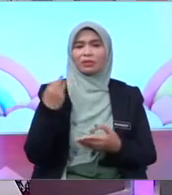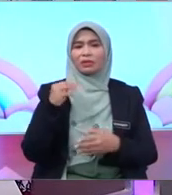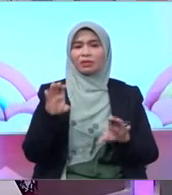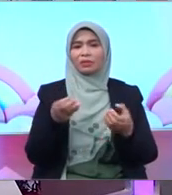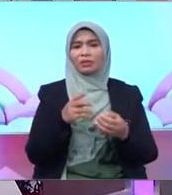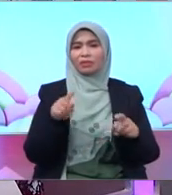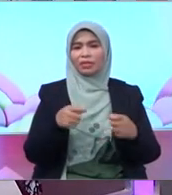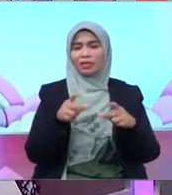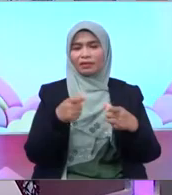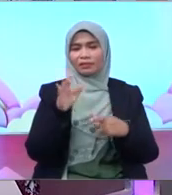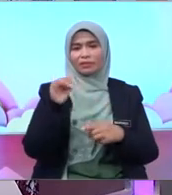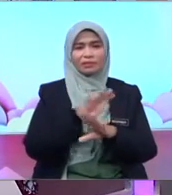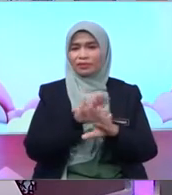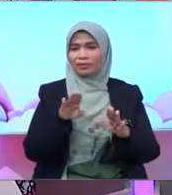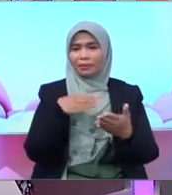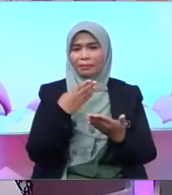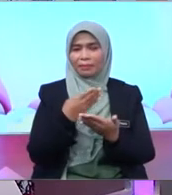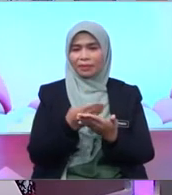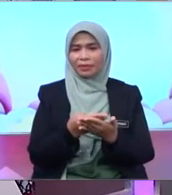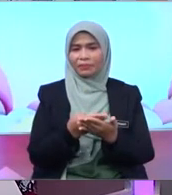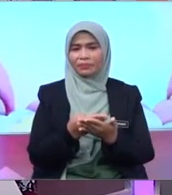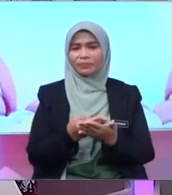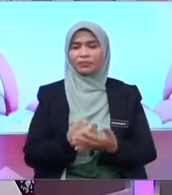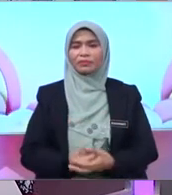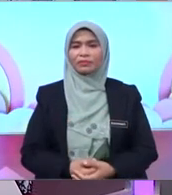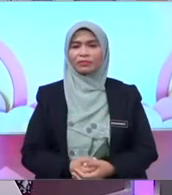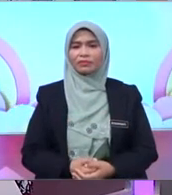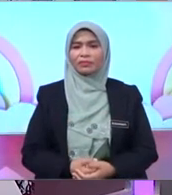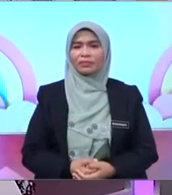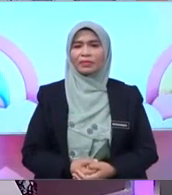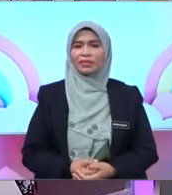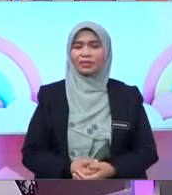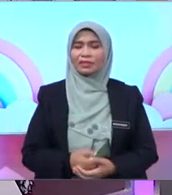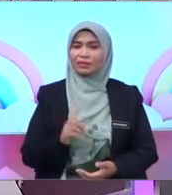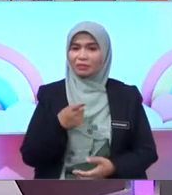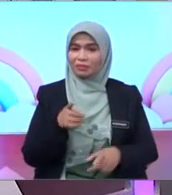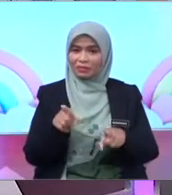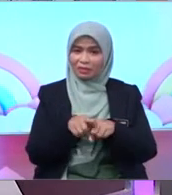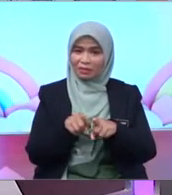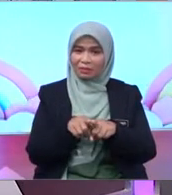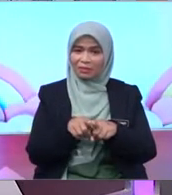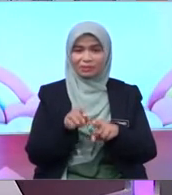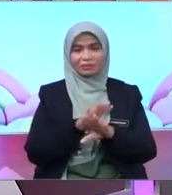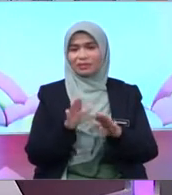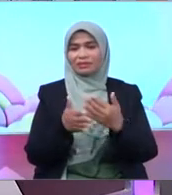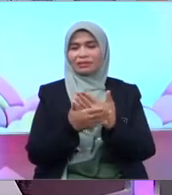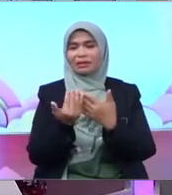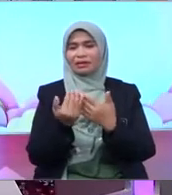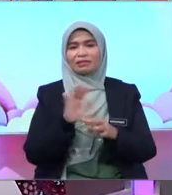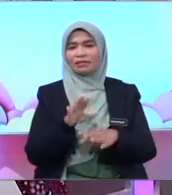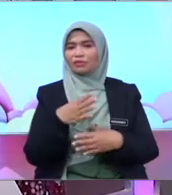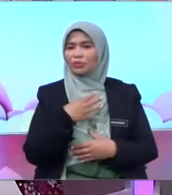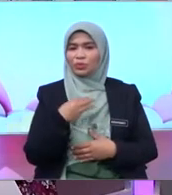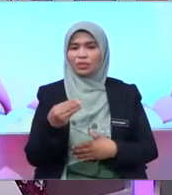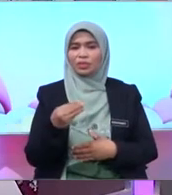jadi semestinya kita sebagai orang juga akan rasa tidak disenangi jadi senangi tidak disukai